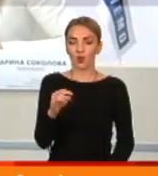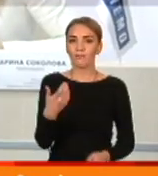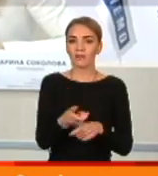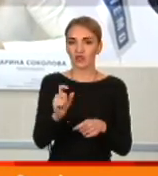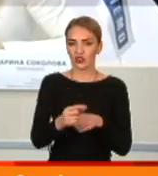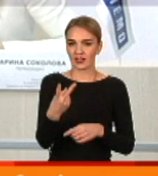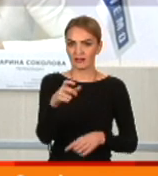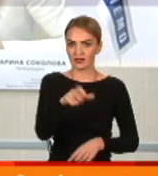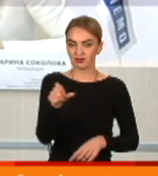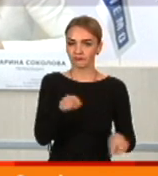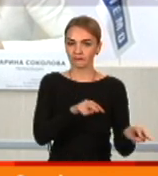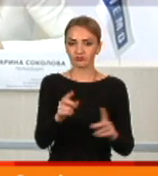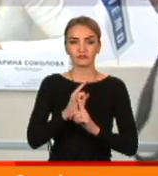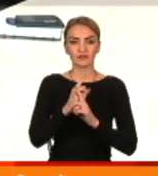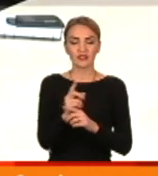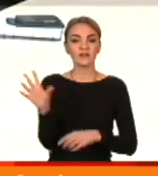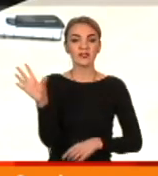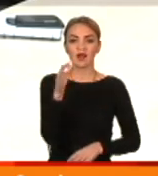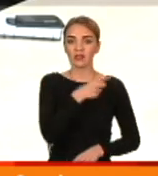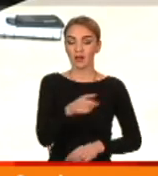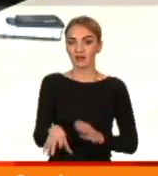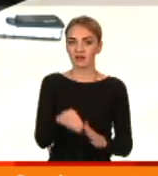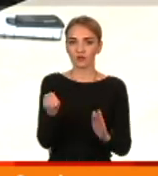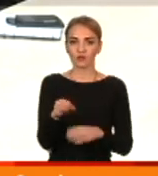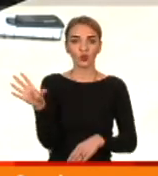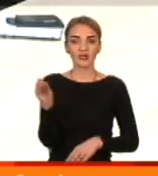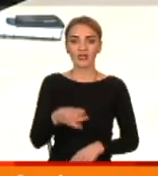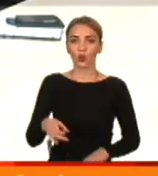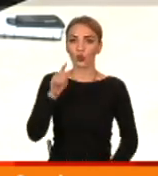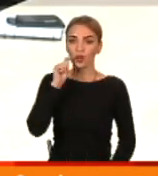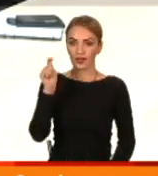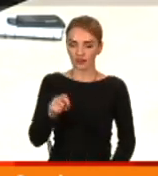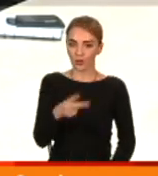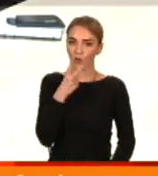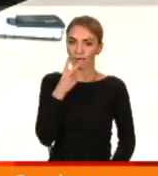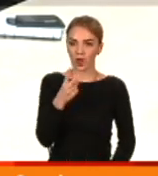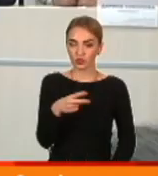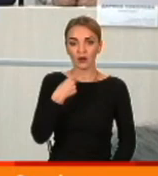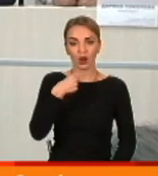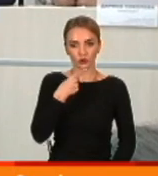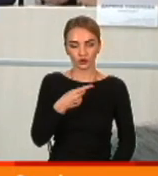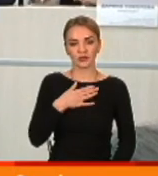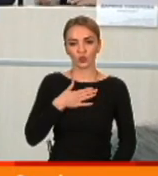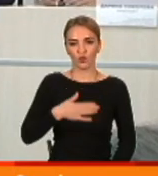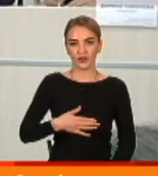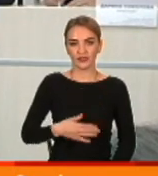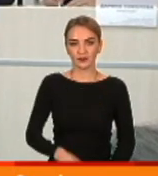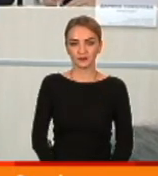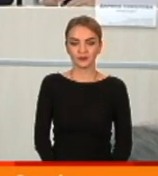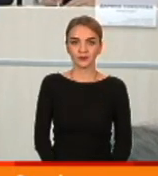200 їхніх наглядачів супроводжували всі етапи виборів у всіх регіонах України. Побаченим, кажуть,